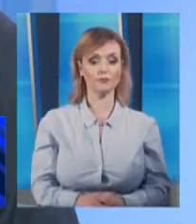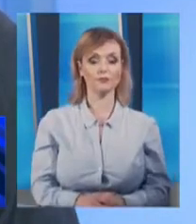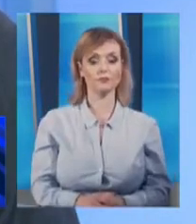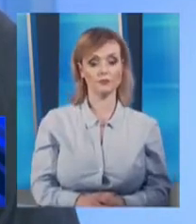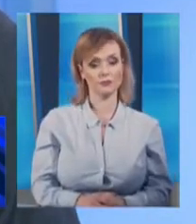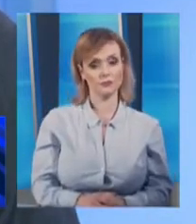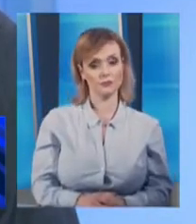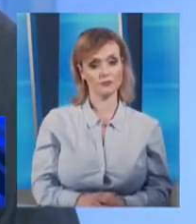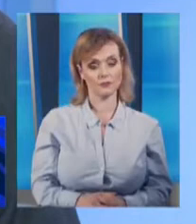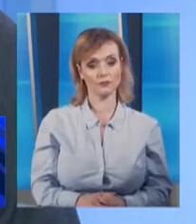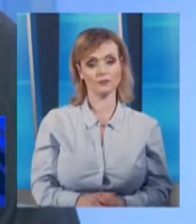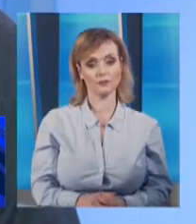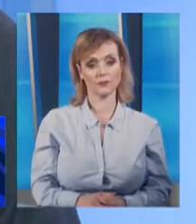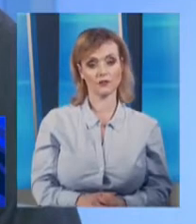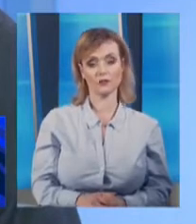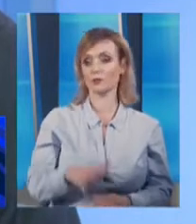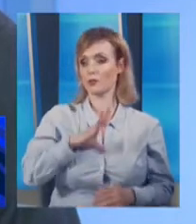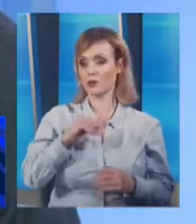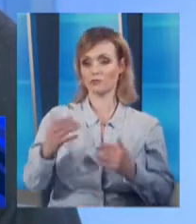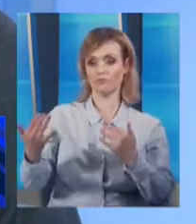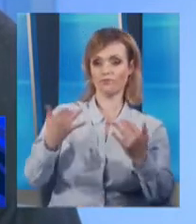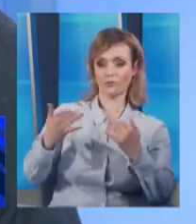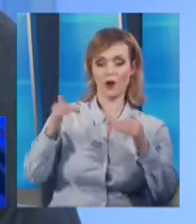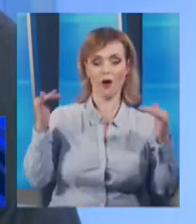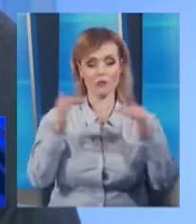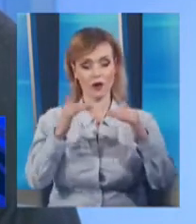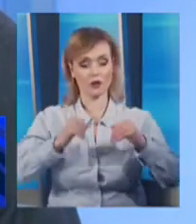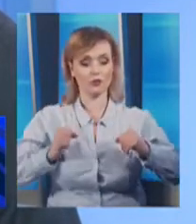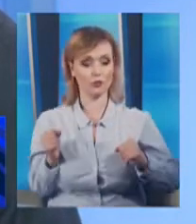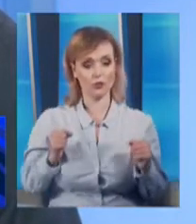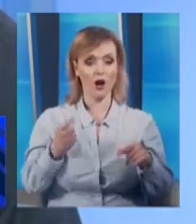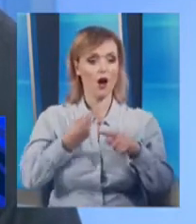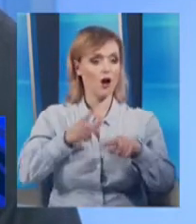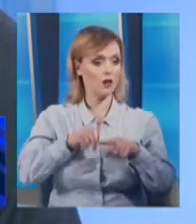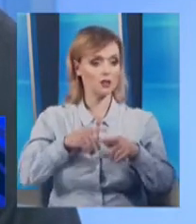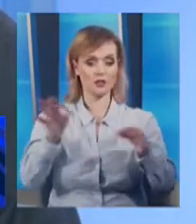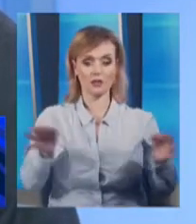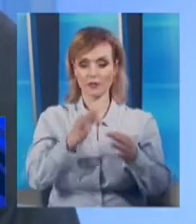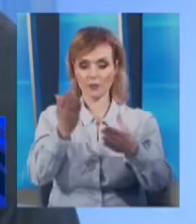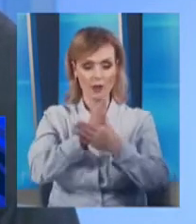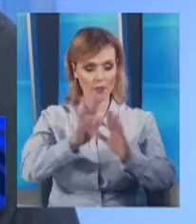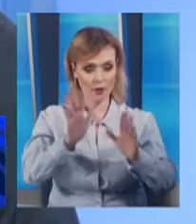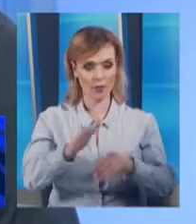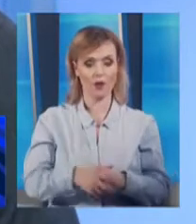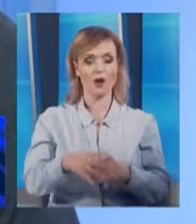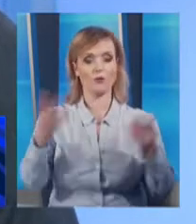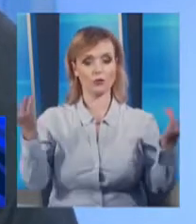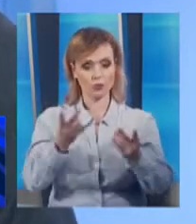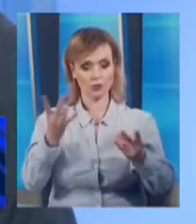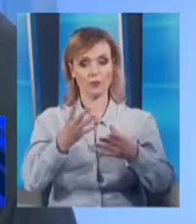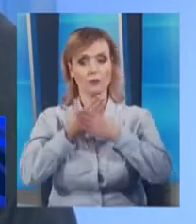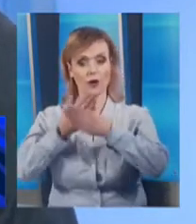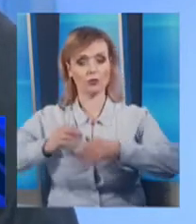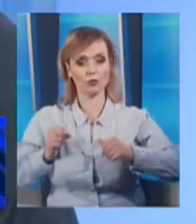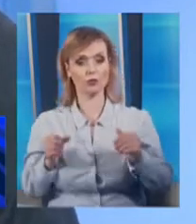transmise reciproce, pentru că asta nu ajută deloc la consolidarea dreptei, ba mai mult îl favorizează pe cel pe